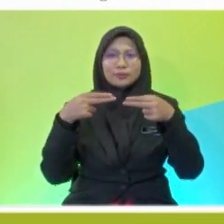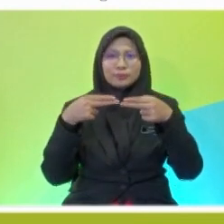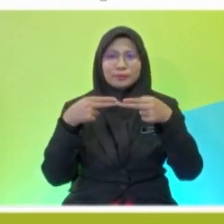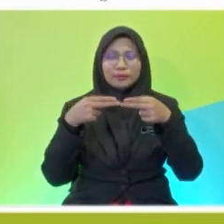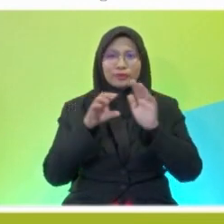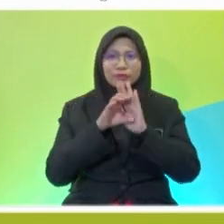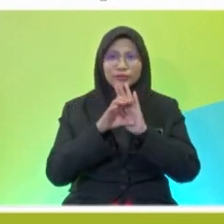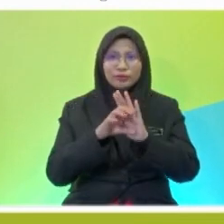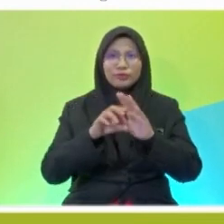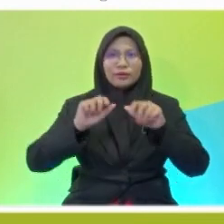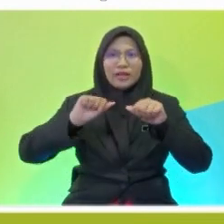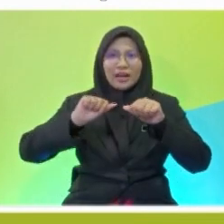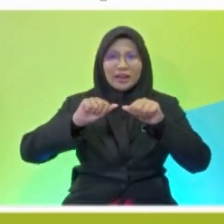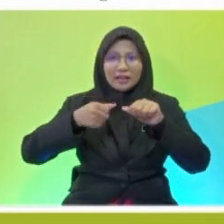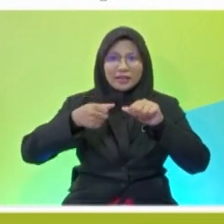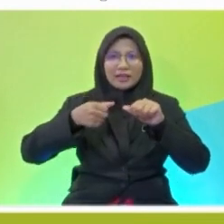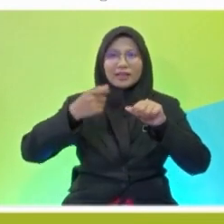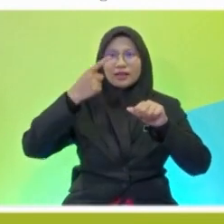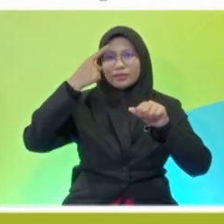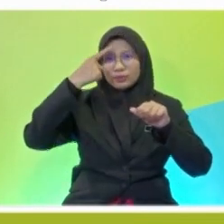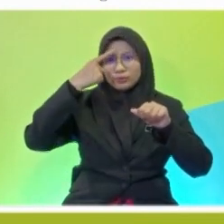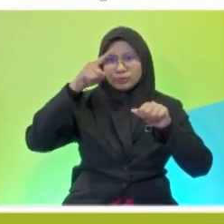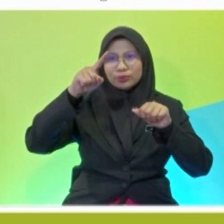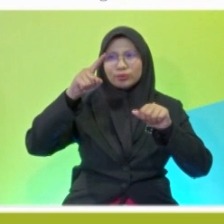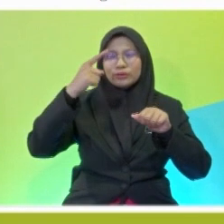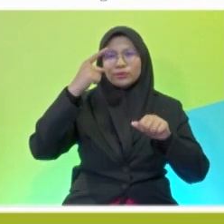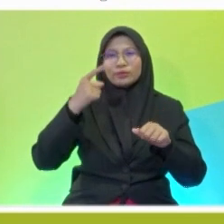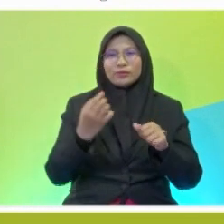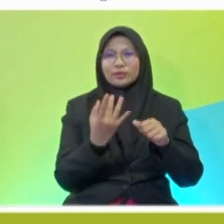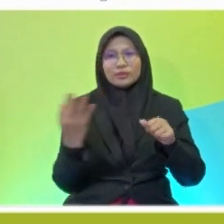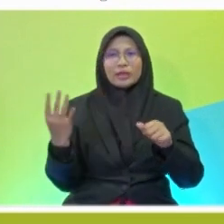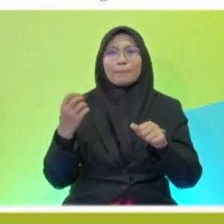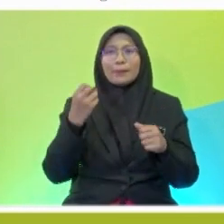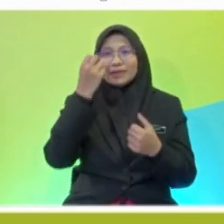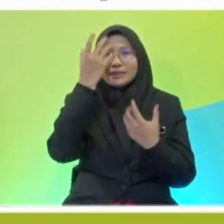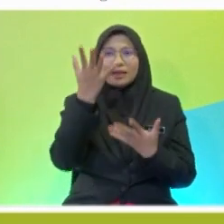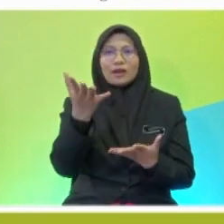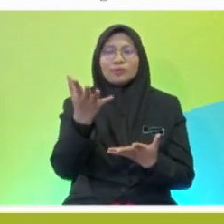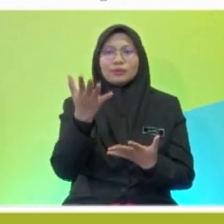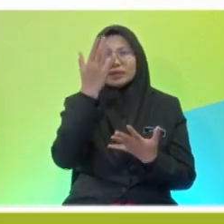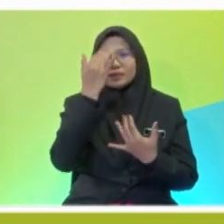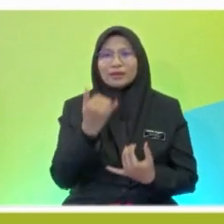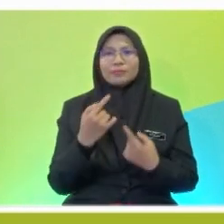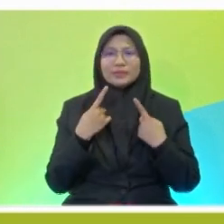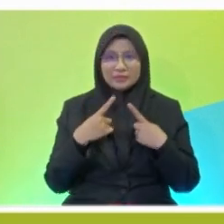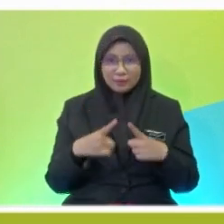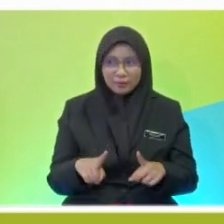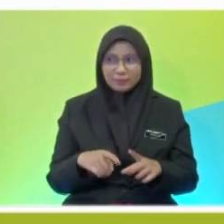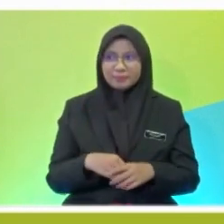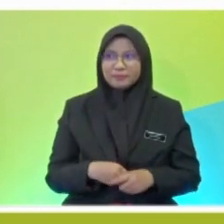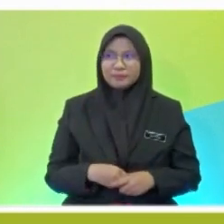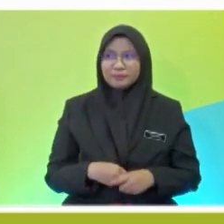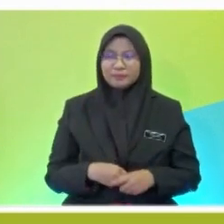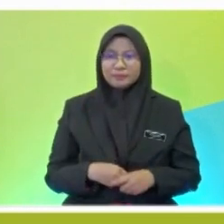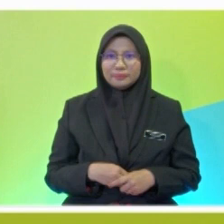menambah kata sandi kata hubung supaya jawaban dapat menjelaskan ayat arahannya Oke kita